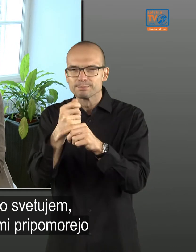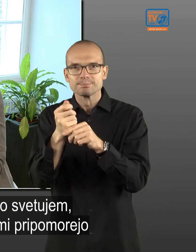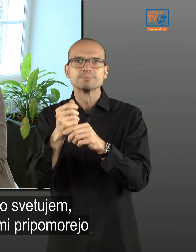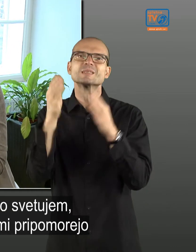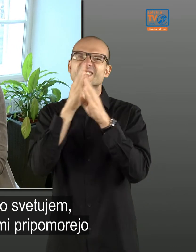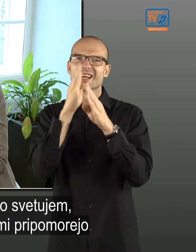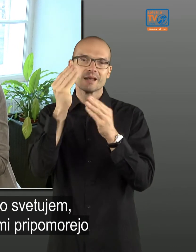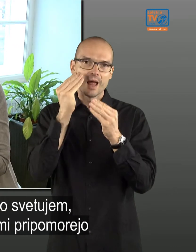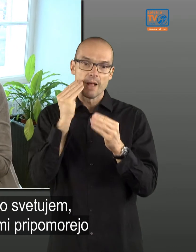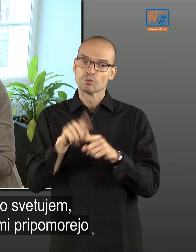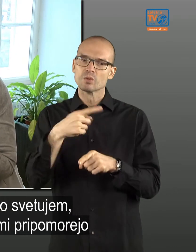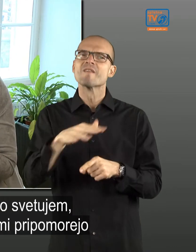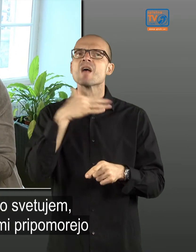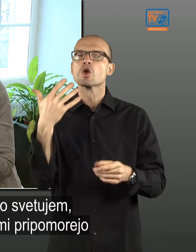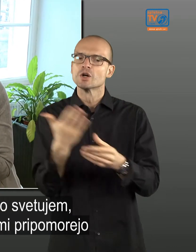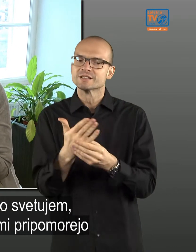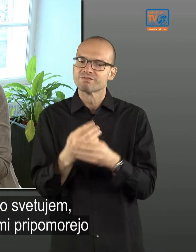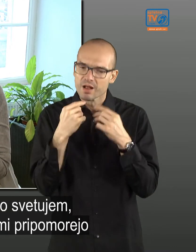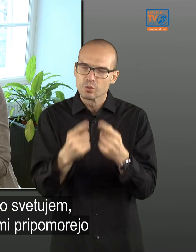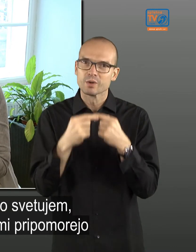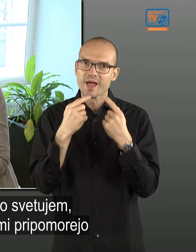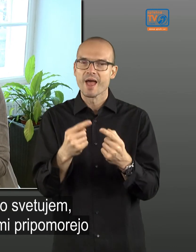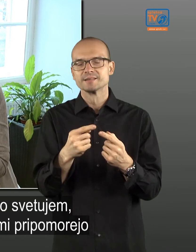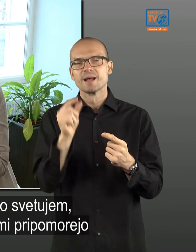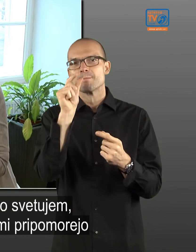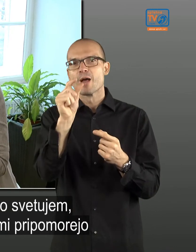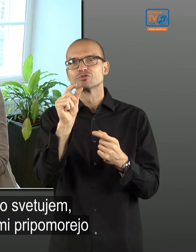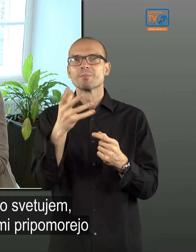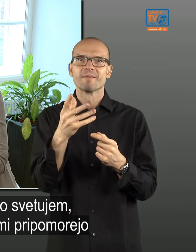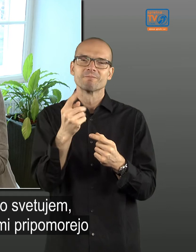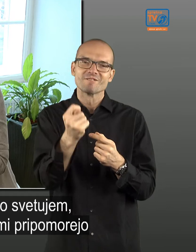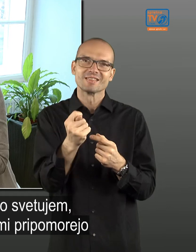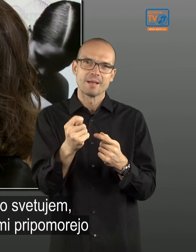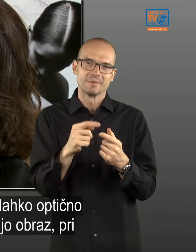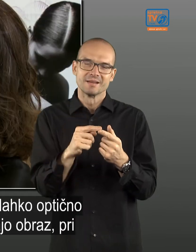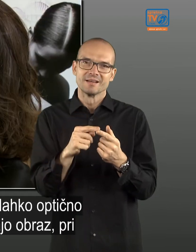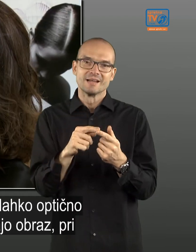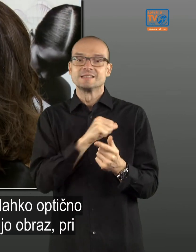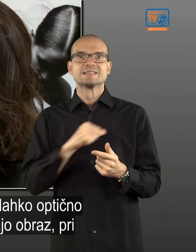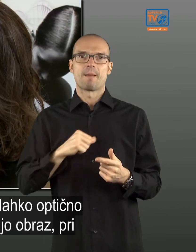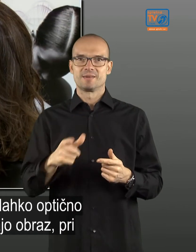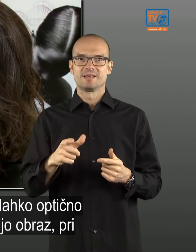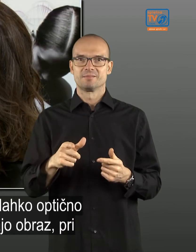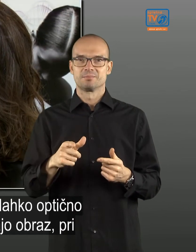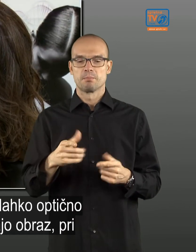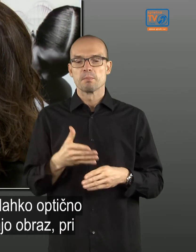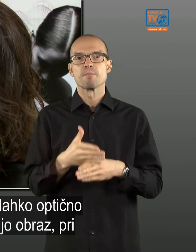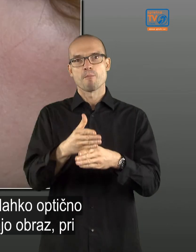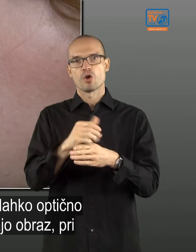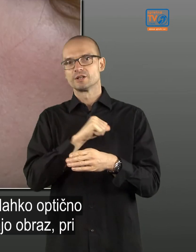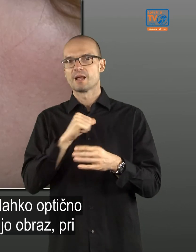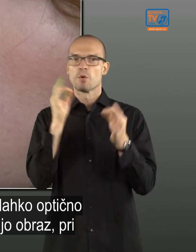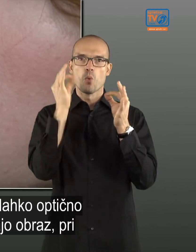da lahko svetujem, pač kako z manjšimi triki lahko sami pripomorejo k temu, da ne vem, si